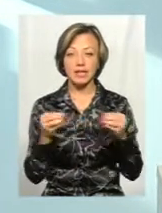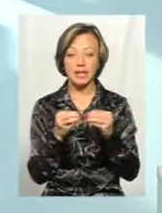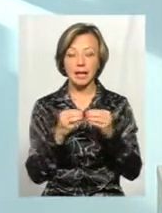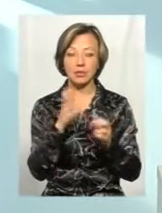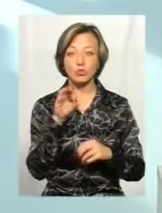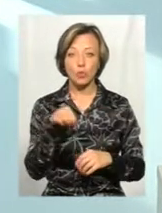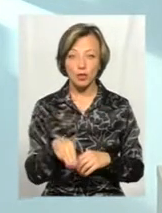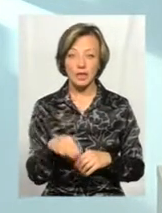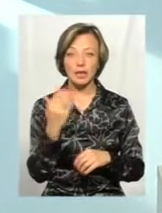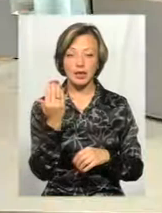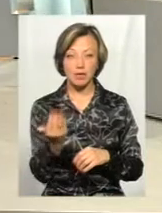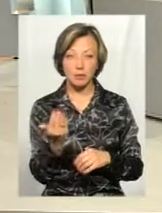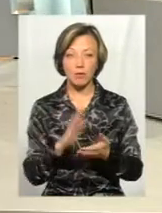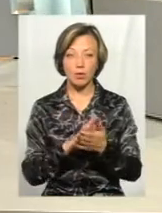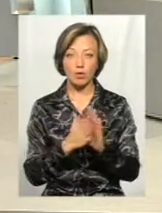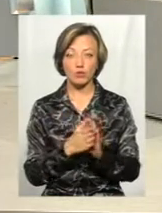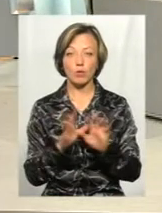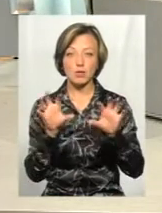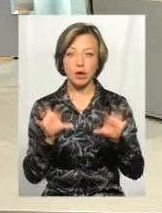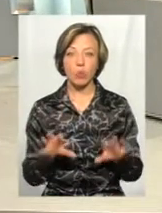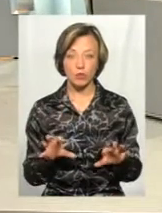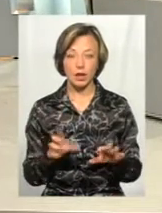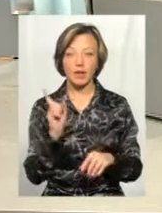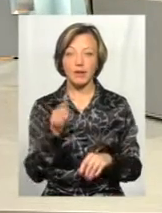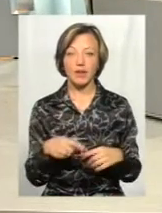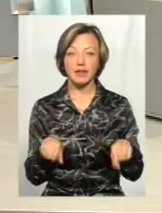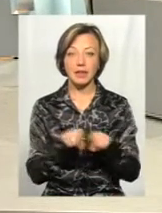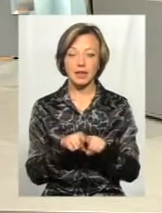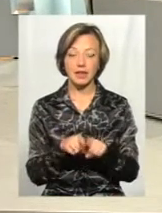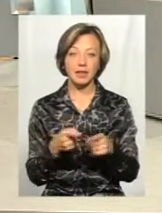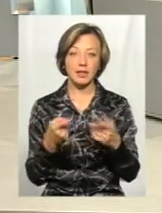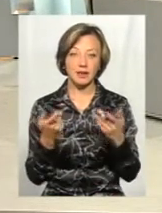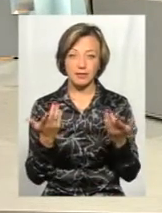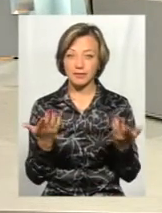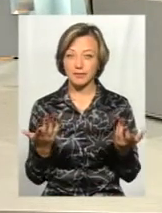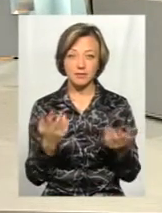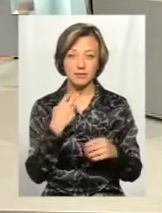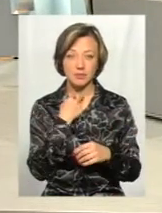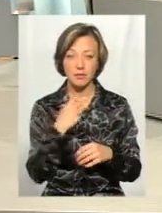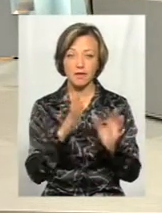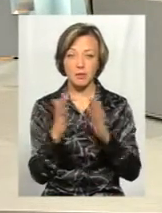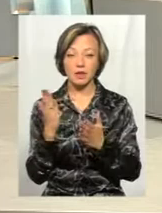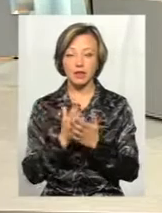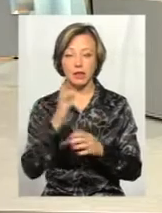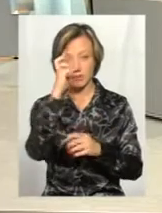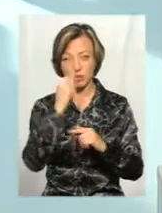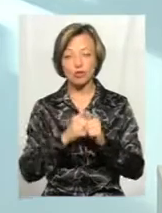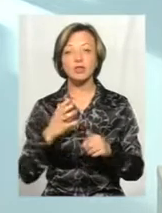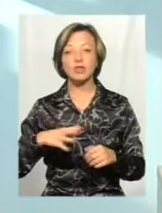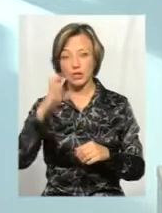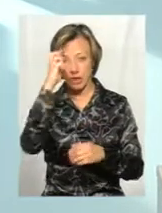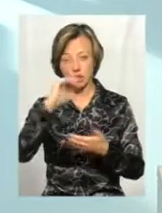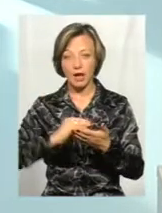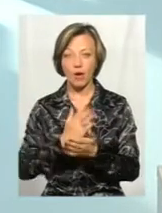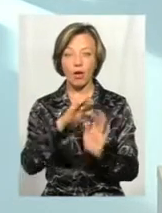соток, які їм положено по закону. Тобто навіть такі вже цинічні випадки існують по країні. Що ми тоді очікуємо від